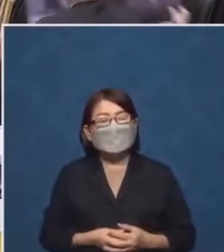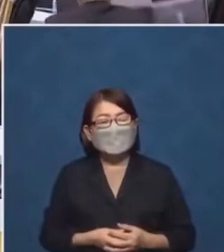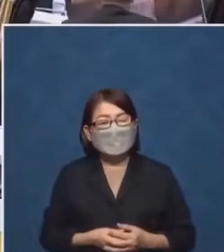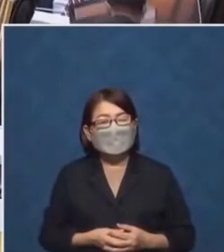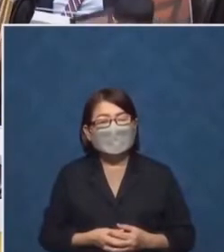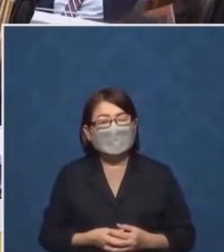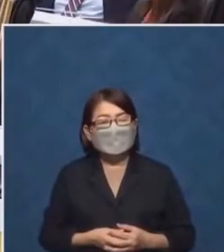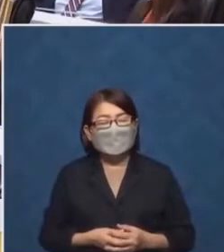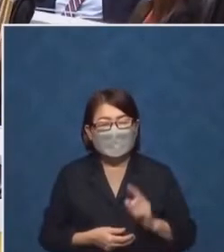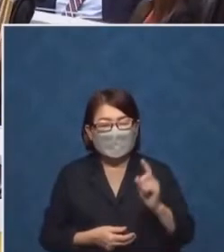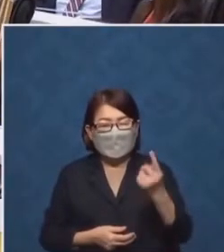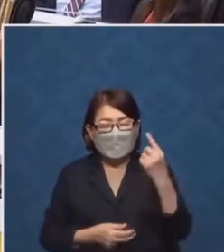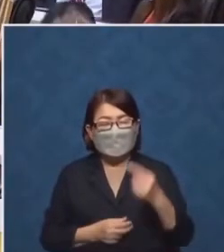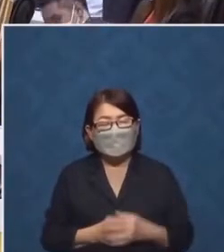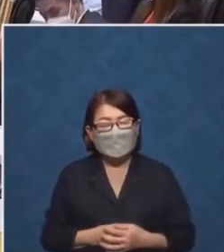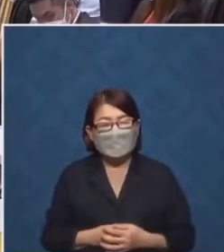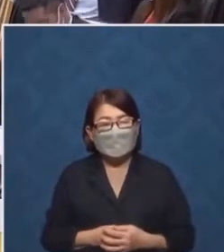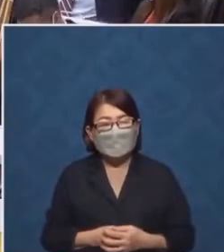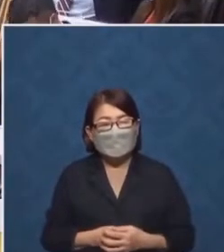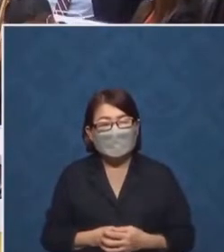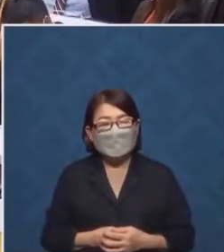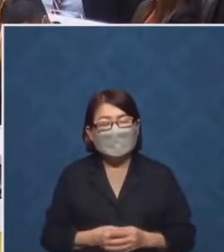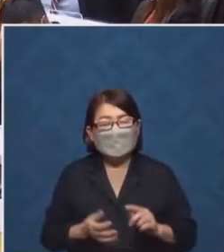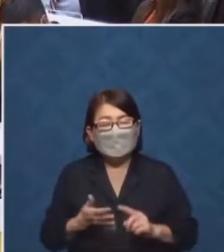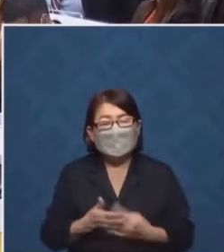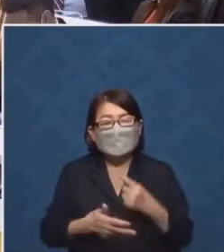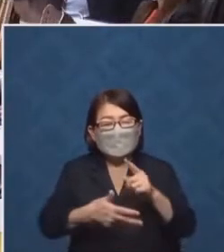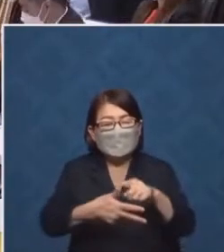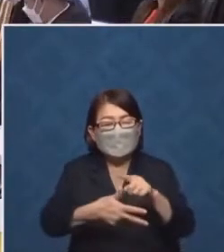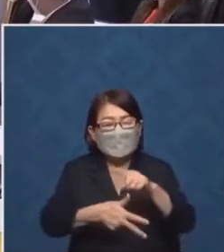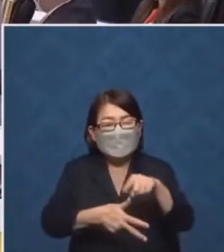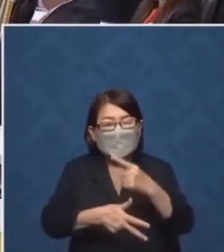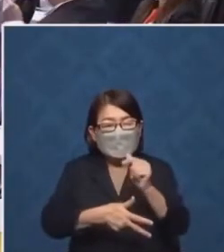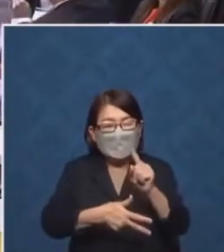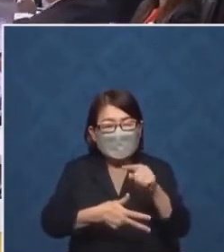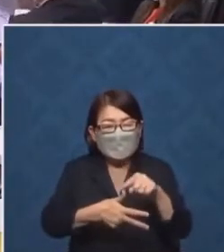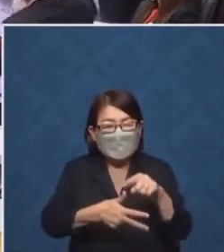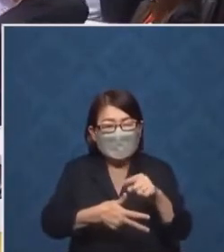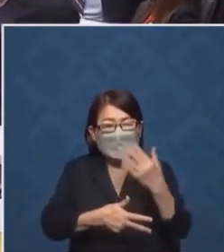ัขอเริ่ต้นที่ช่วงเดือนพokoขายนครับ